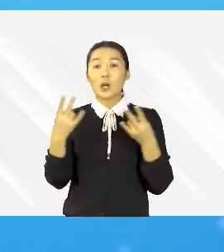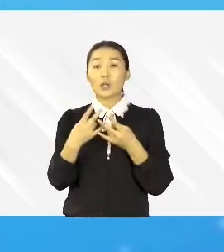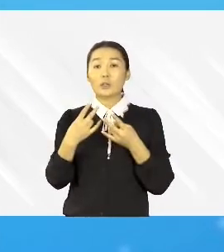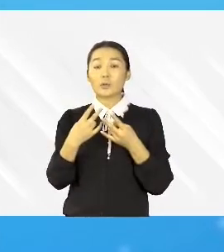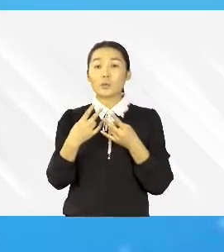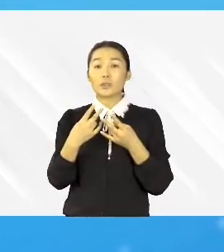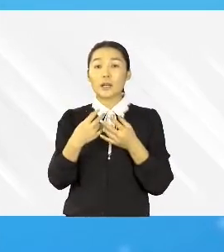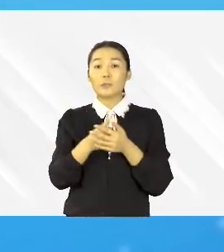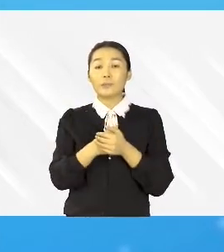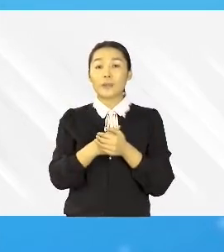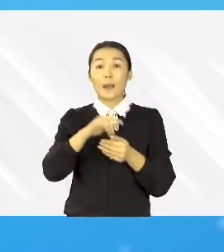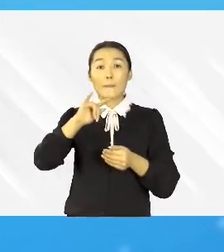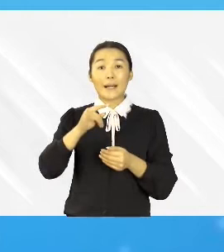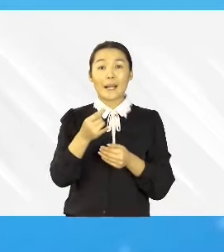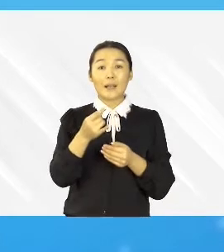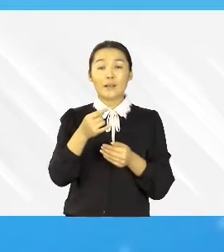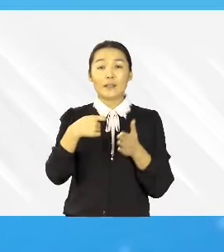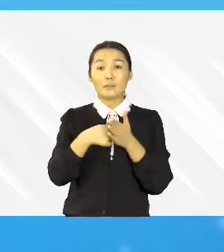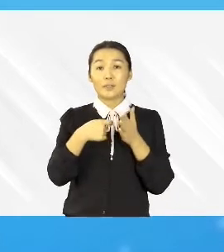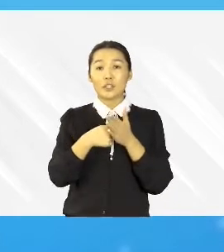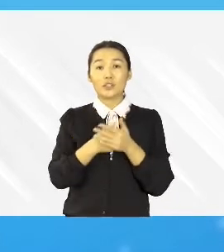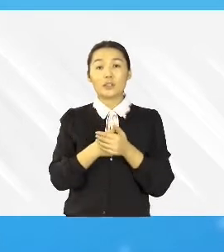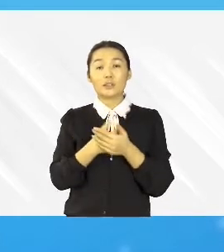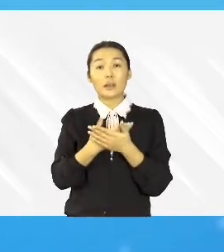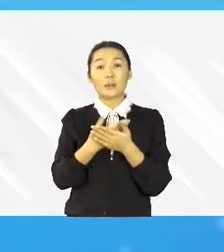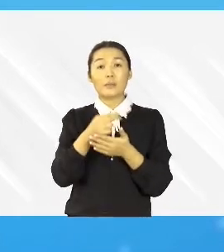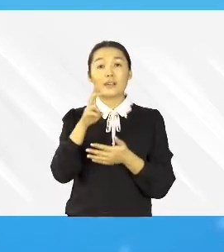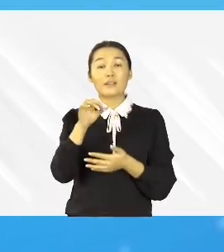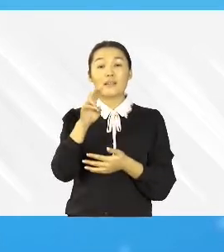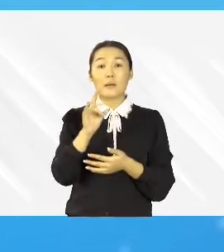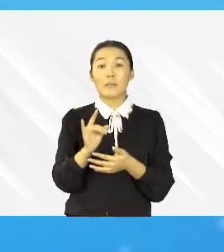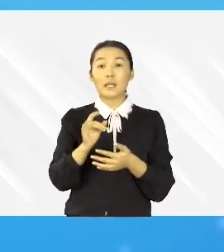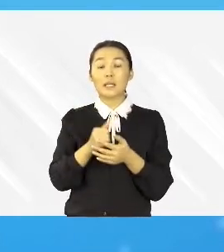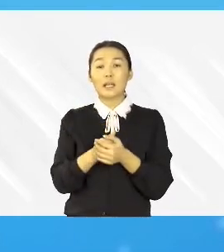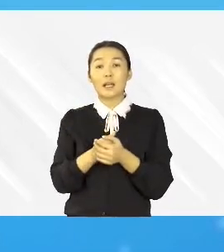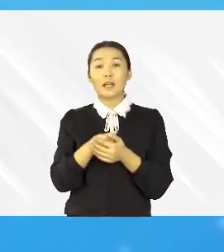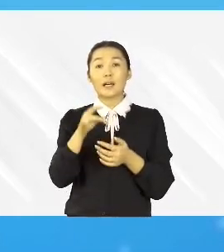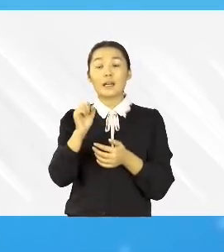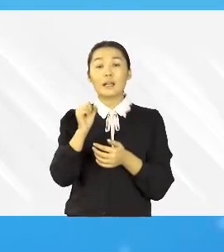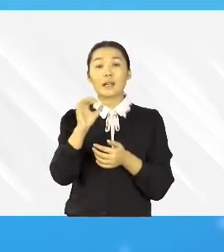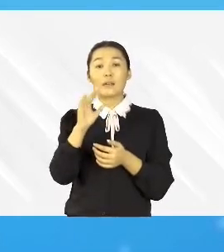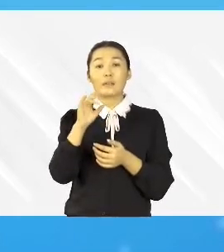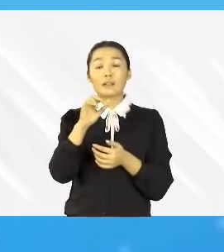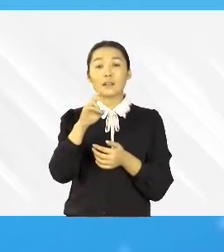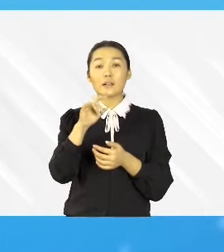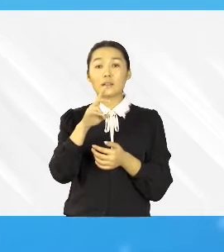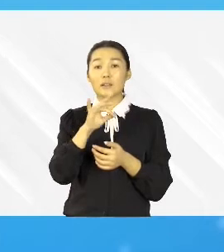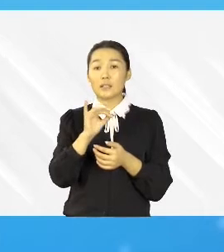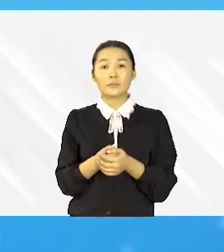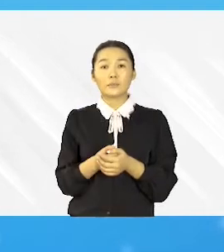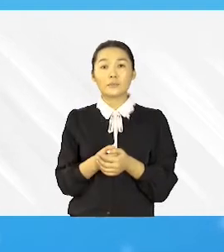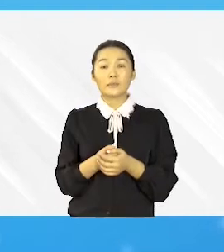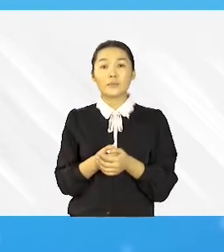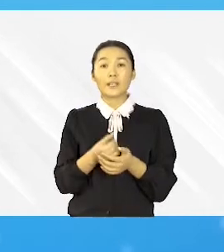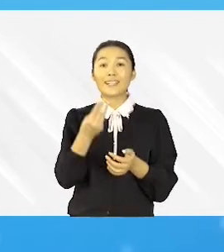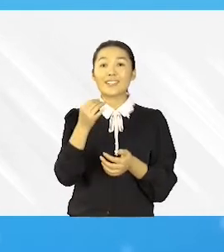субстрат. Примеры – клопы, постельные клопы, водомерки, равнокрылые – это тли, цикады, червецы